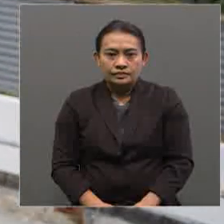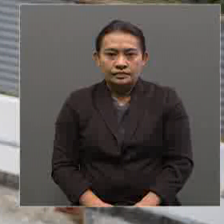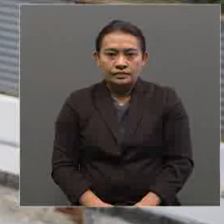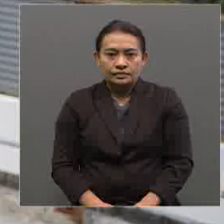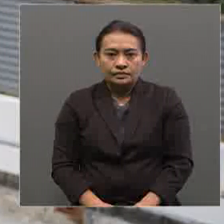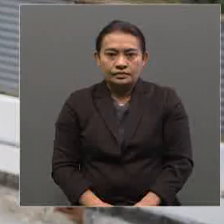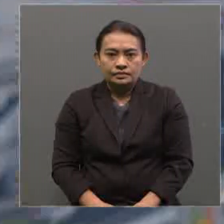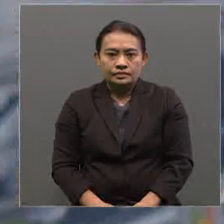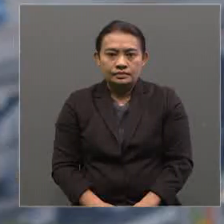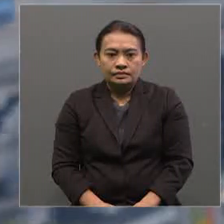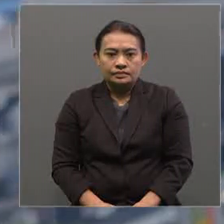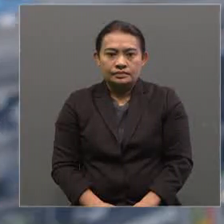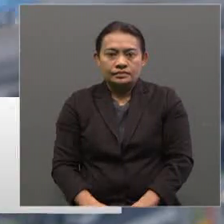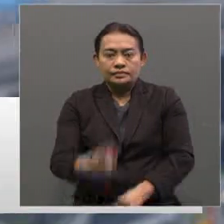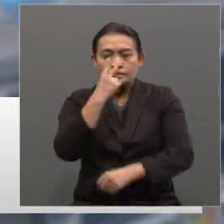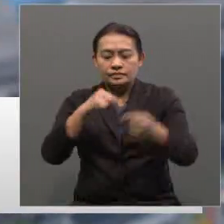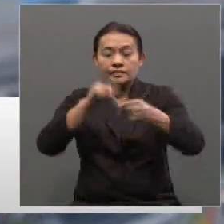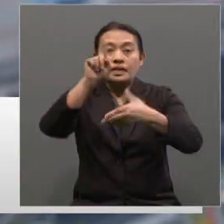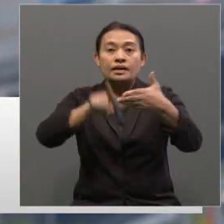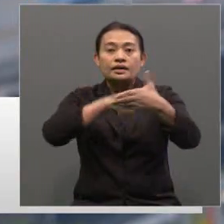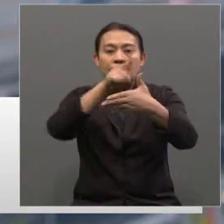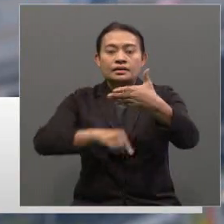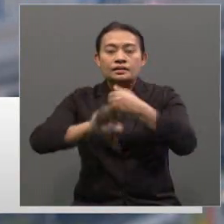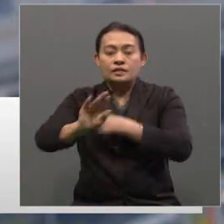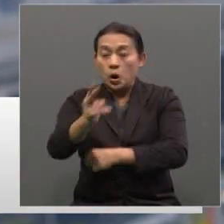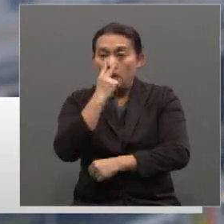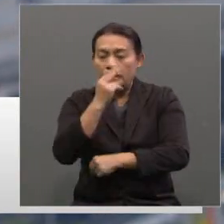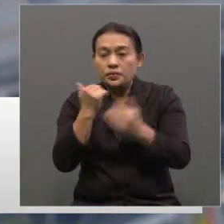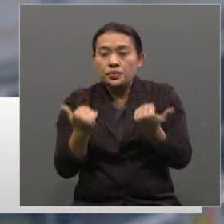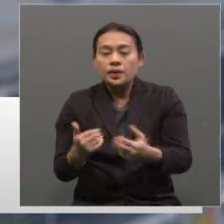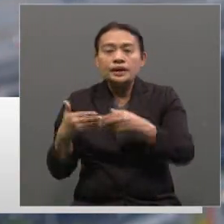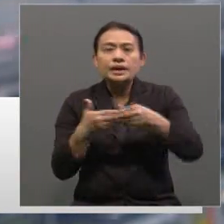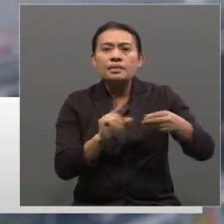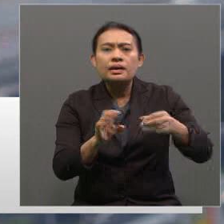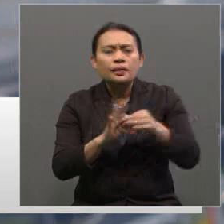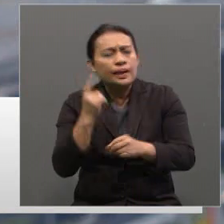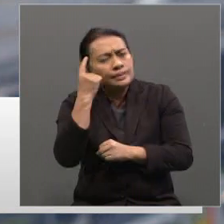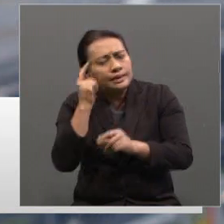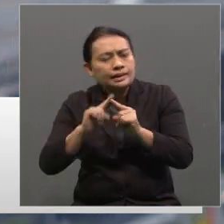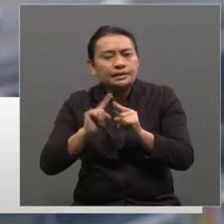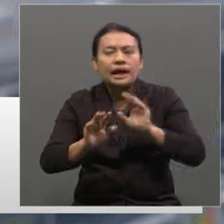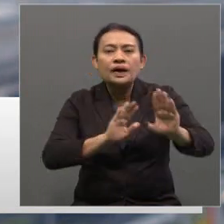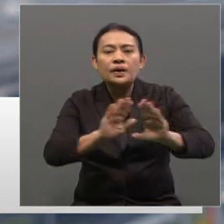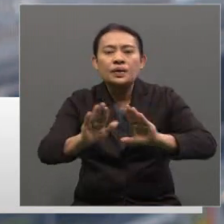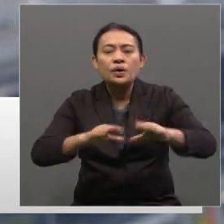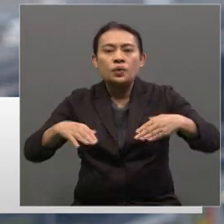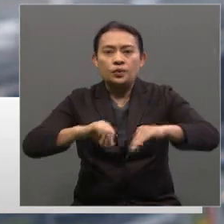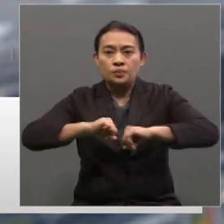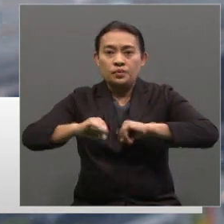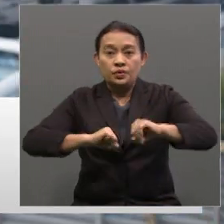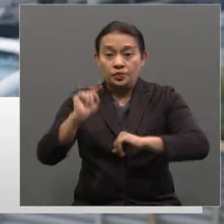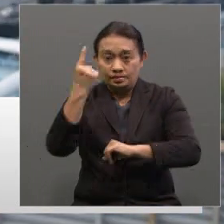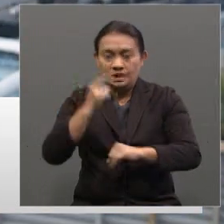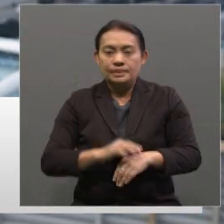เกาะติดสนามเลือกตั้งครับวันนี้พาคุณผู้ชมไปเกาะติดกับความคิดความเห็นของน้องๆคนรุ่นใหม่